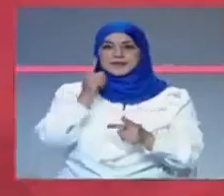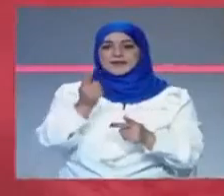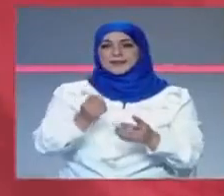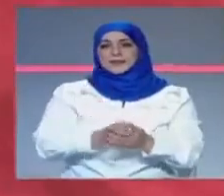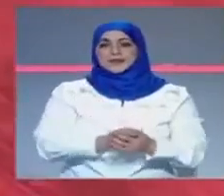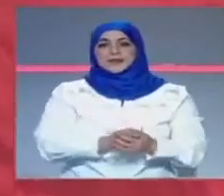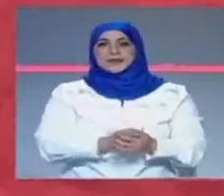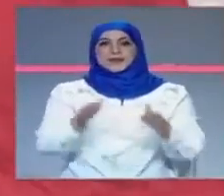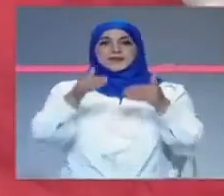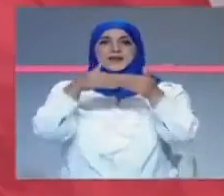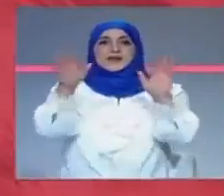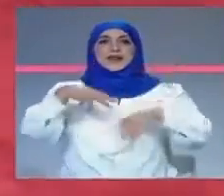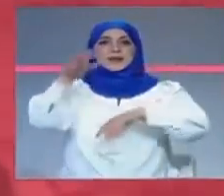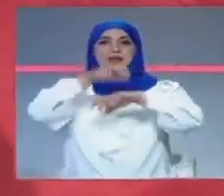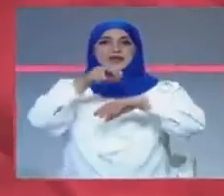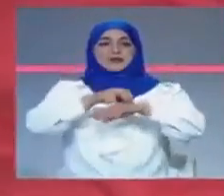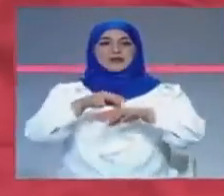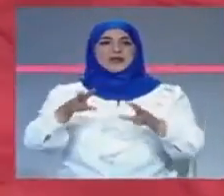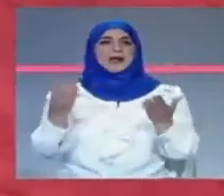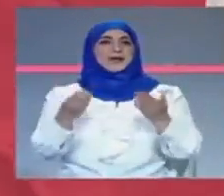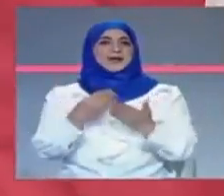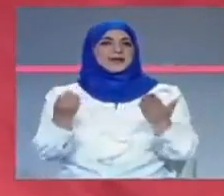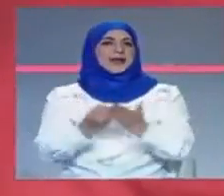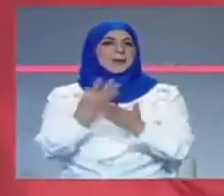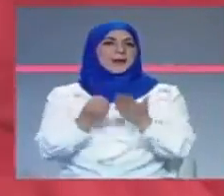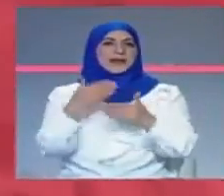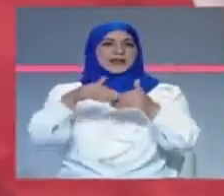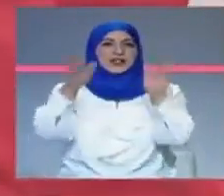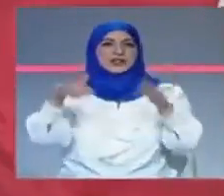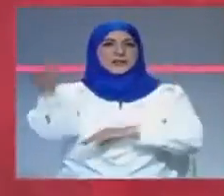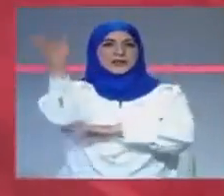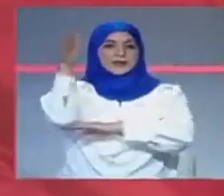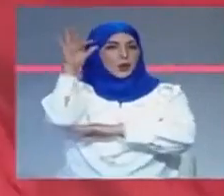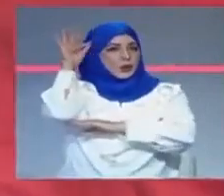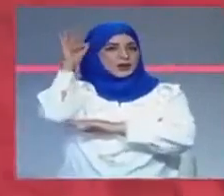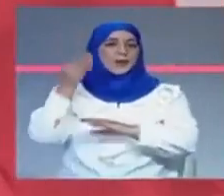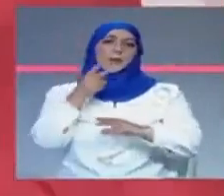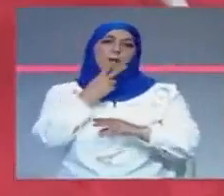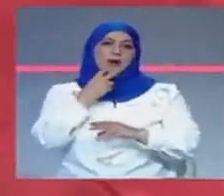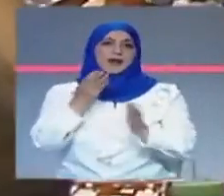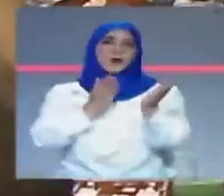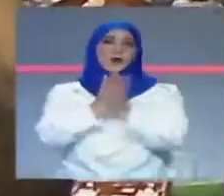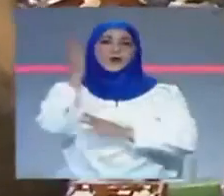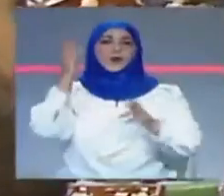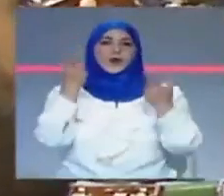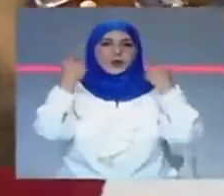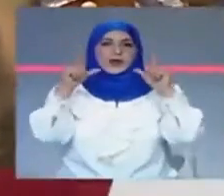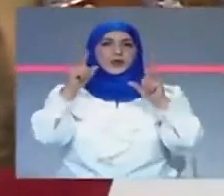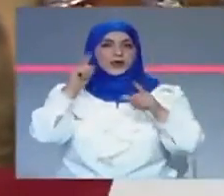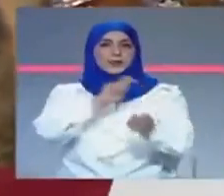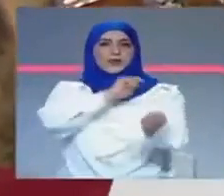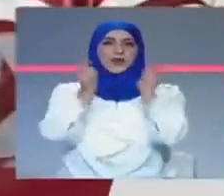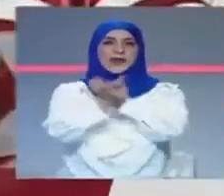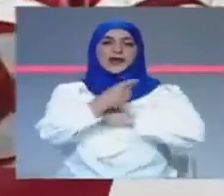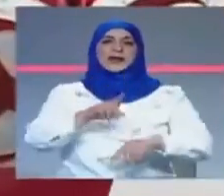فتحت الجمهوريه صفحه جديده مع دوله المواطنه والحقوق والحريه وتغير نظام الحكم